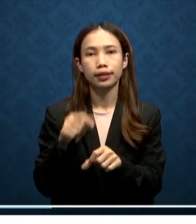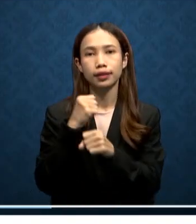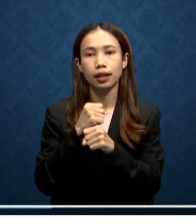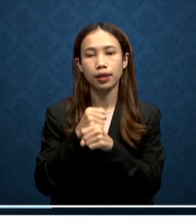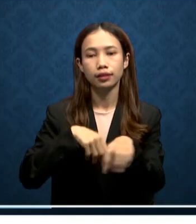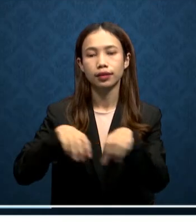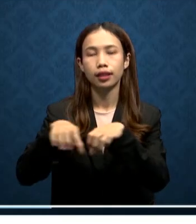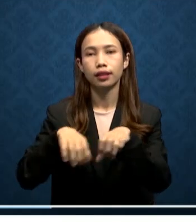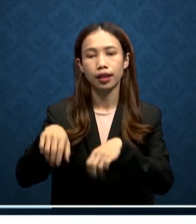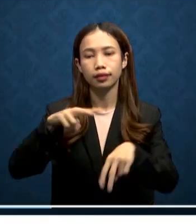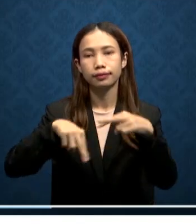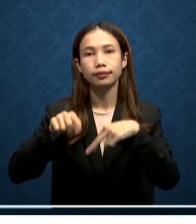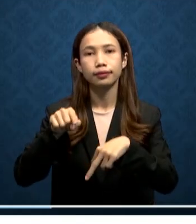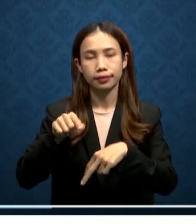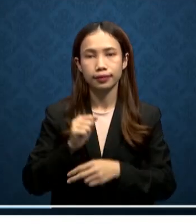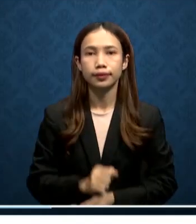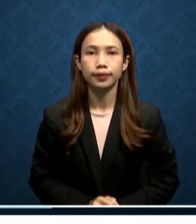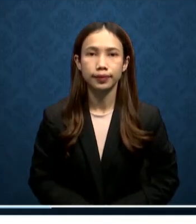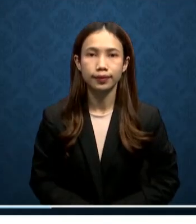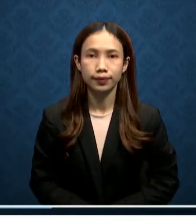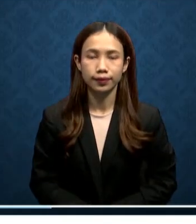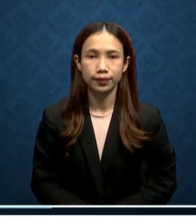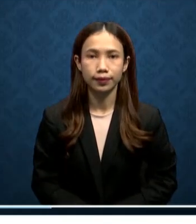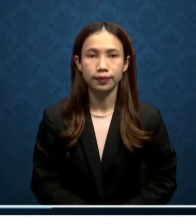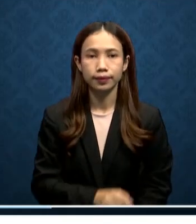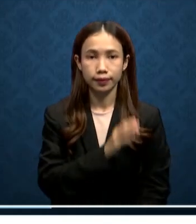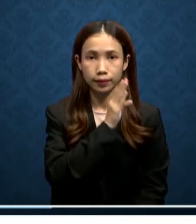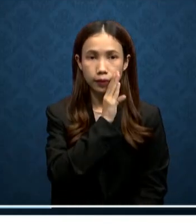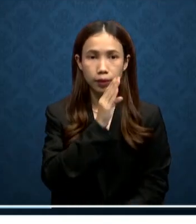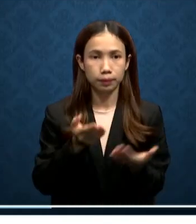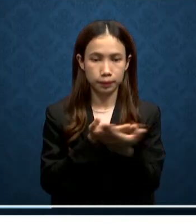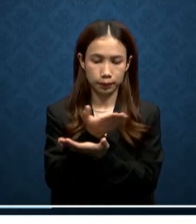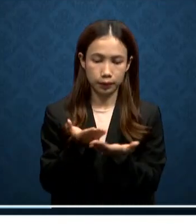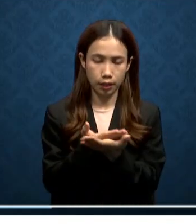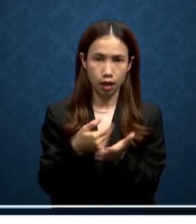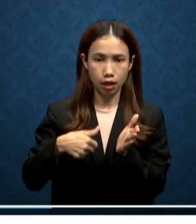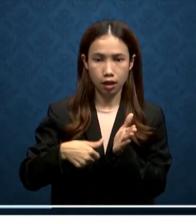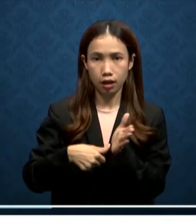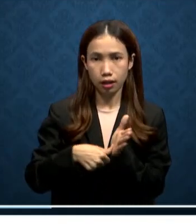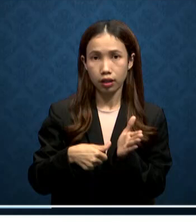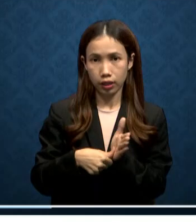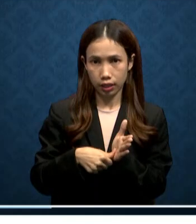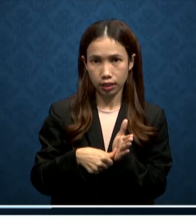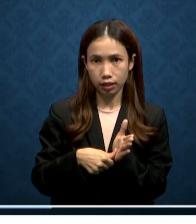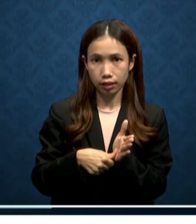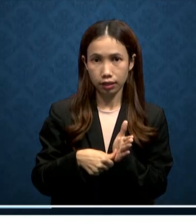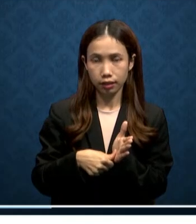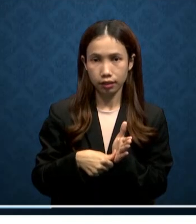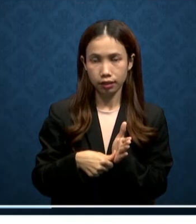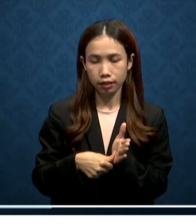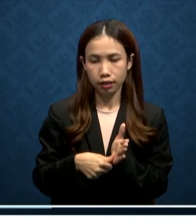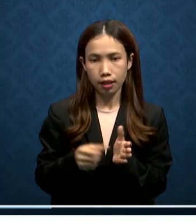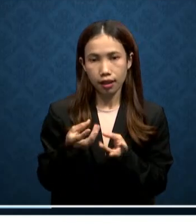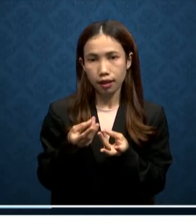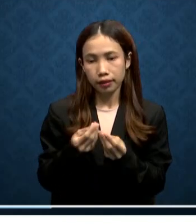บริหารงานด้วยนะครับเอ่อถ้าพิจารณารายละเอียดถึงลูกหนี้ลงไปเอ่อในราย